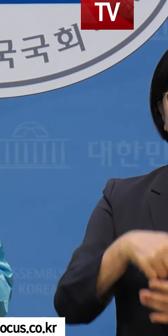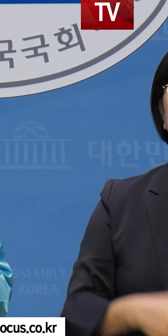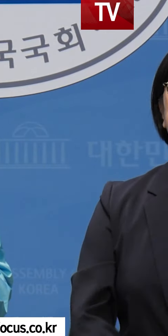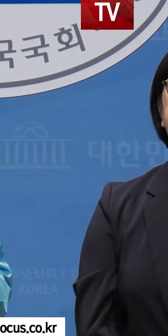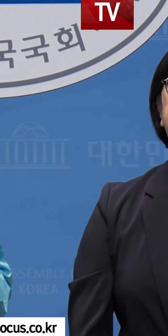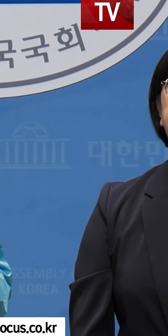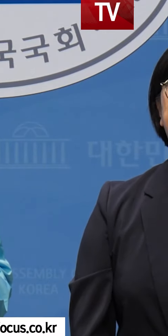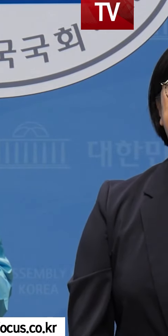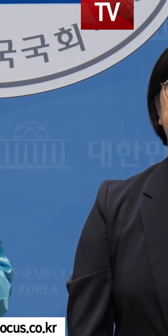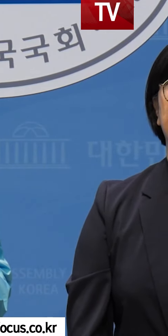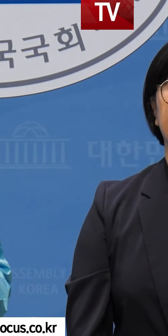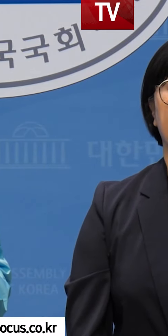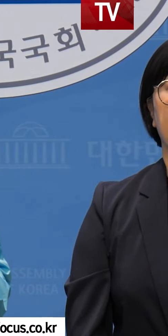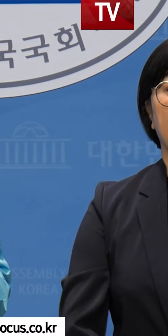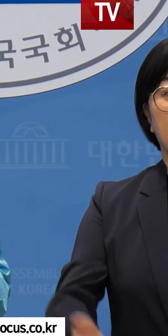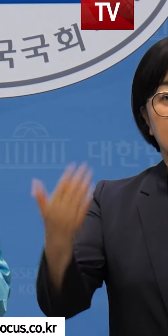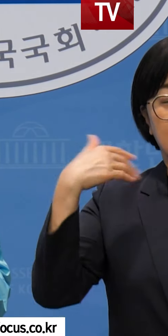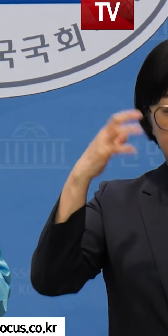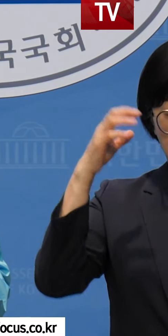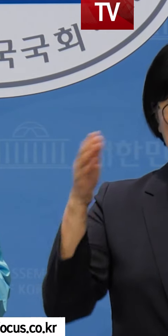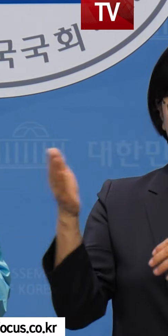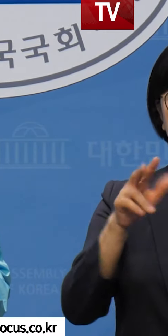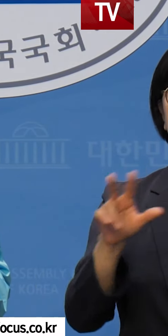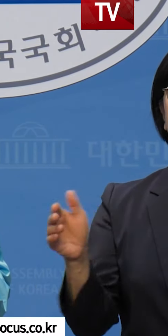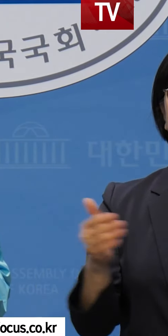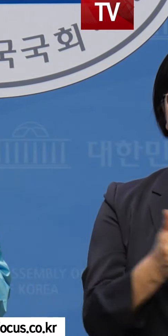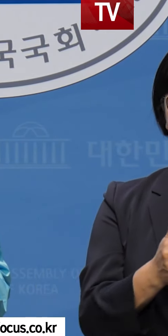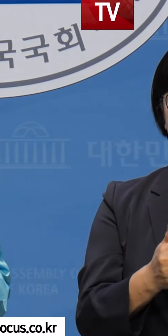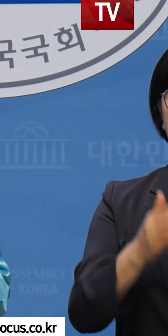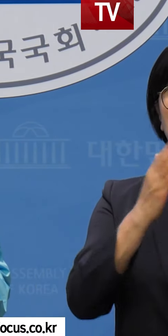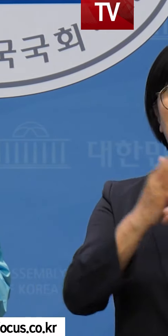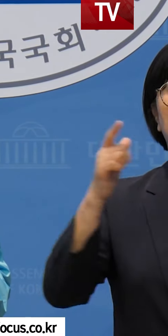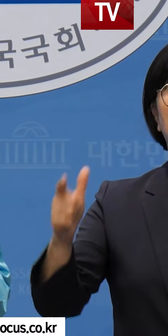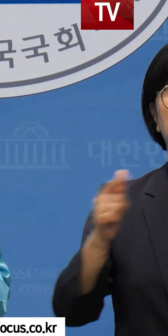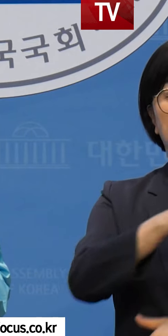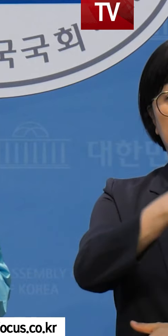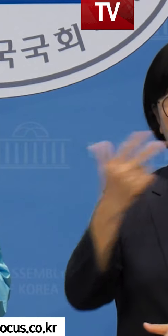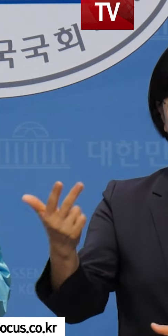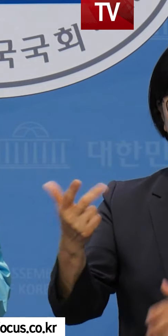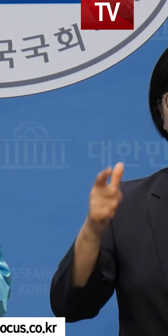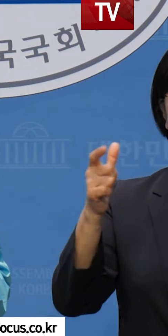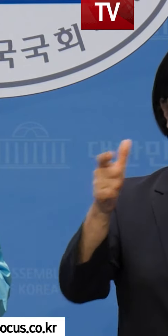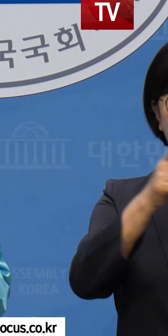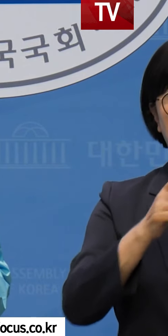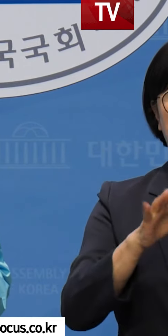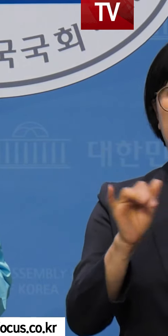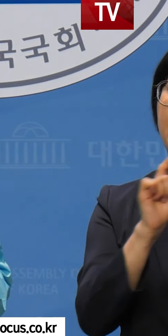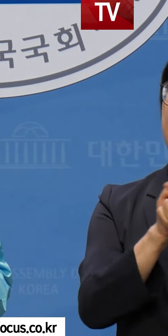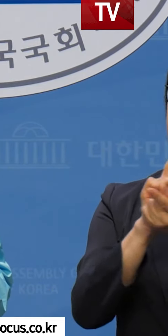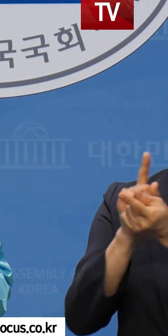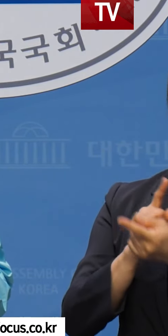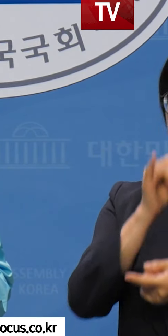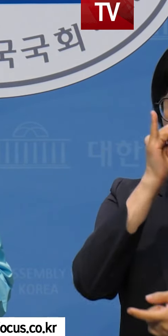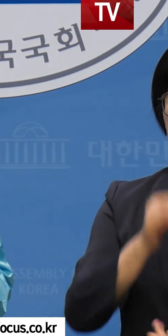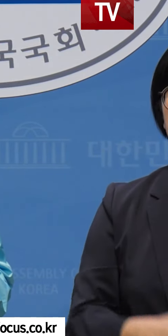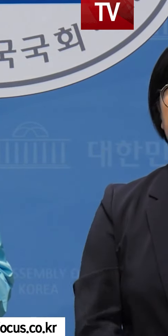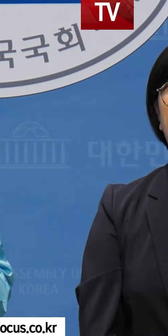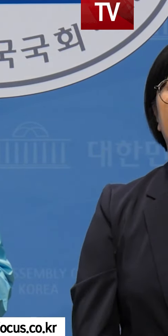섰습니다. 지난 여름부터 지금까지 중구 성동을 주민분들을 많이 만나